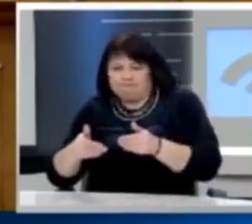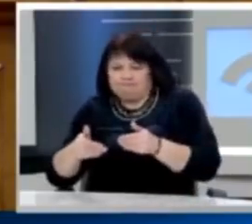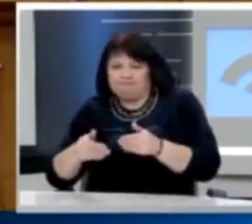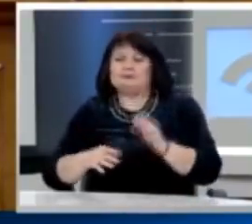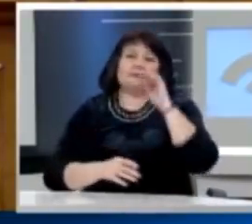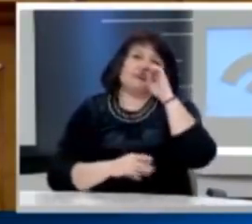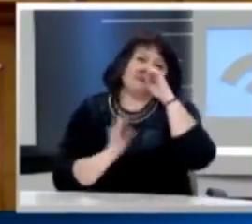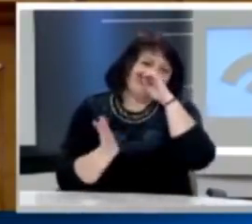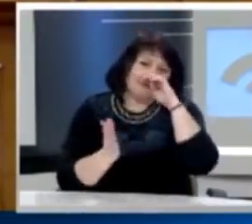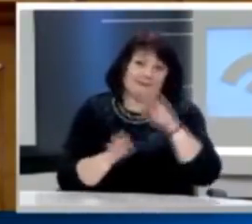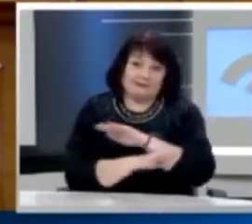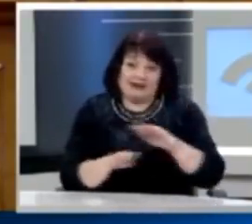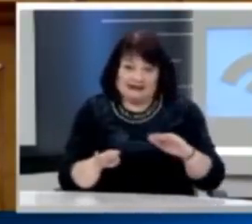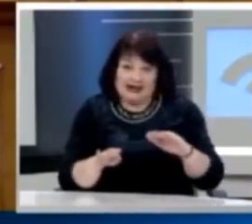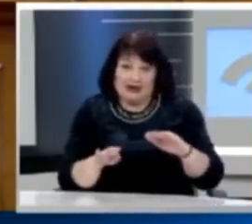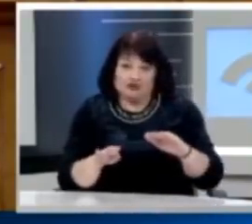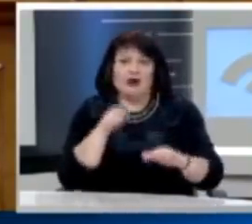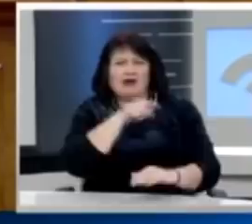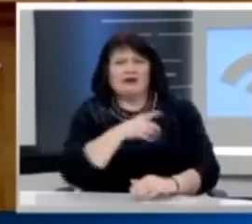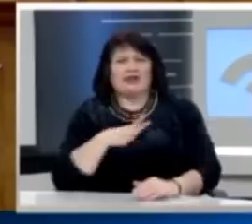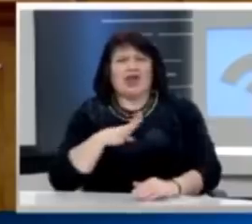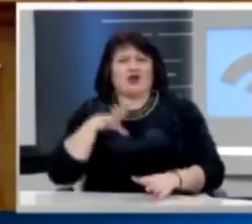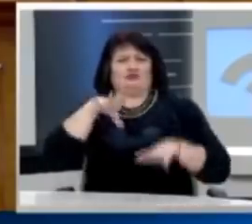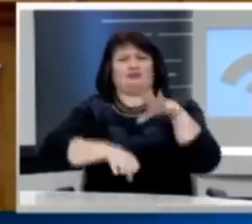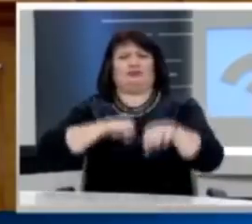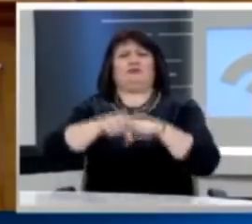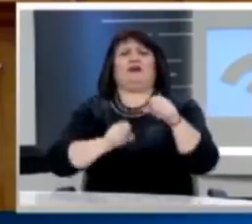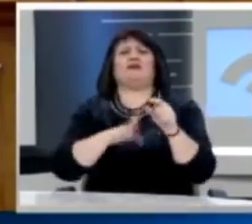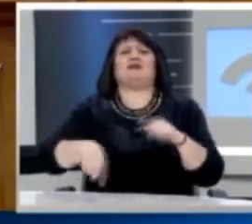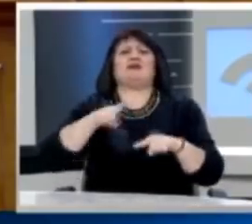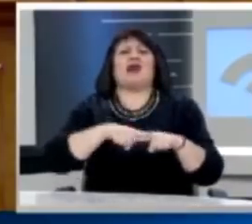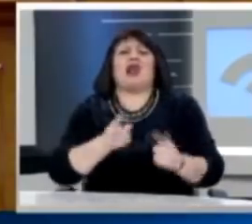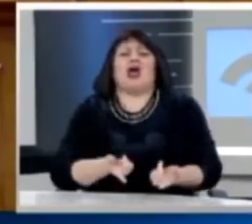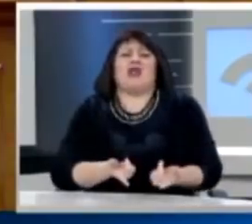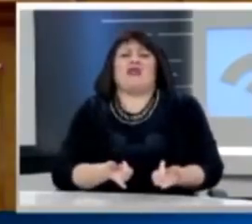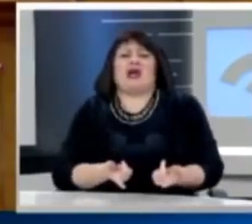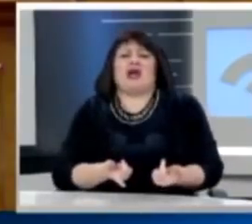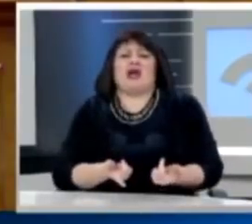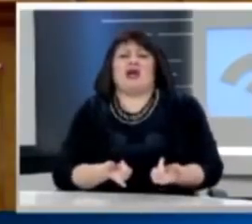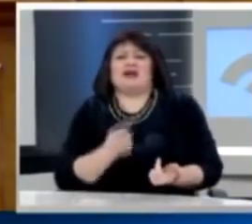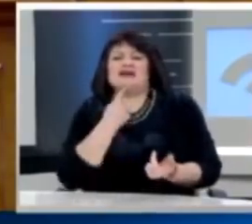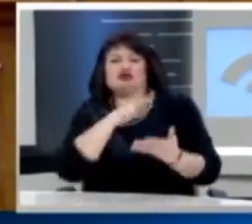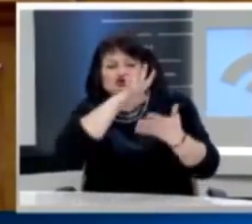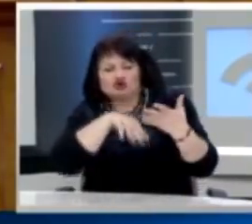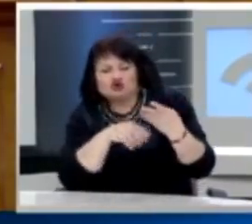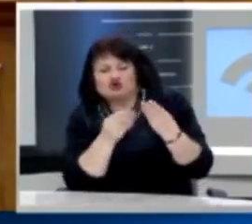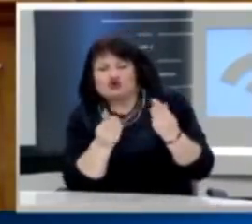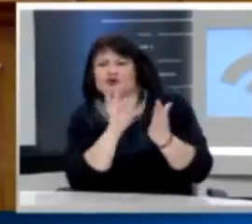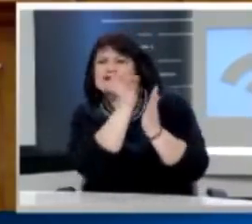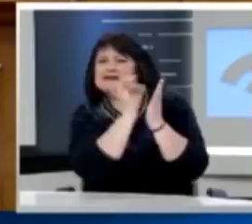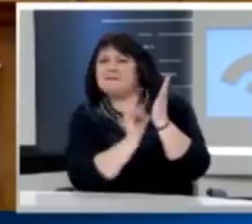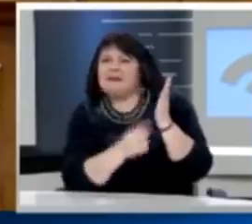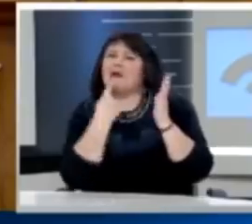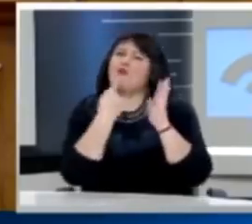δεν βάζει τελικά τέρμα στον αλυτρωτισμό, αλλά με τις διατυπώσεις, τη σημειολογία και τα σημεία,